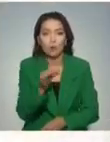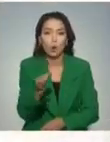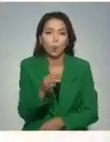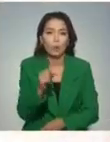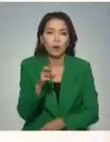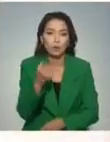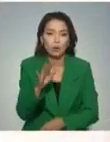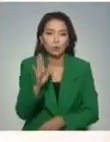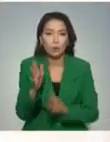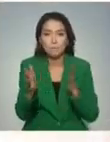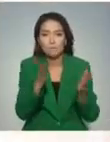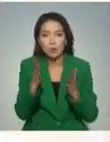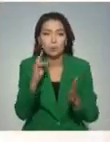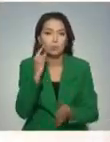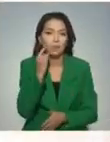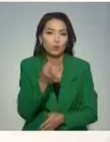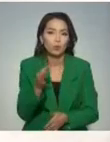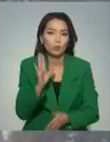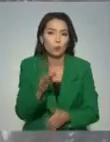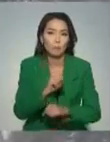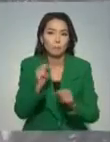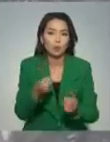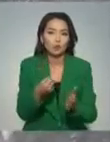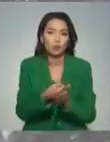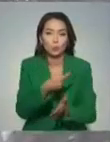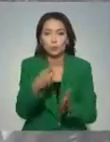Абай бушуют метели. В Павлодарской области ждут морозы до